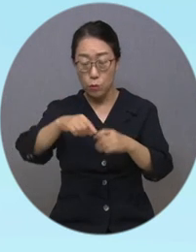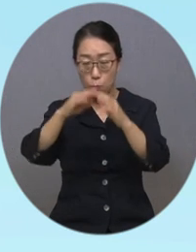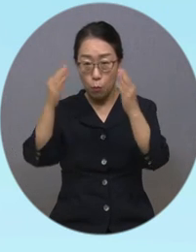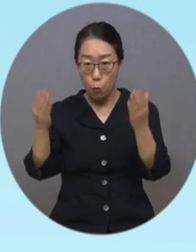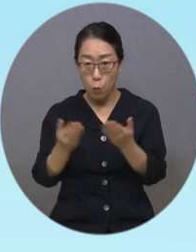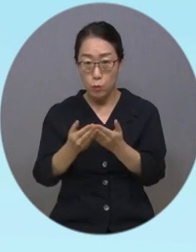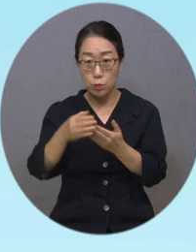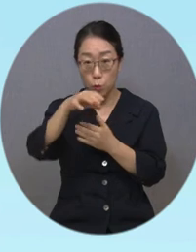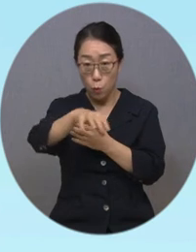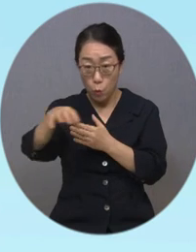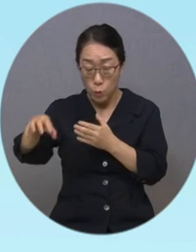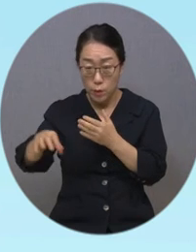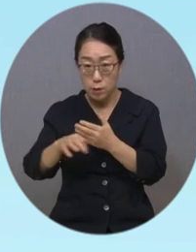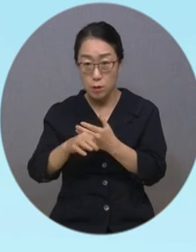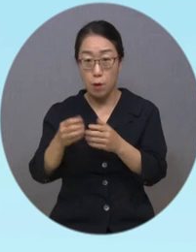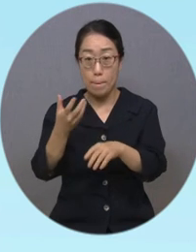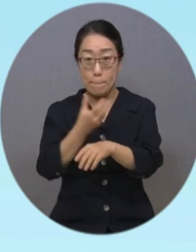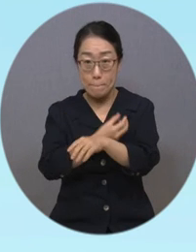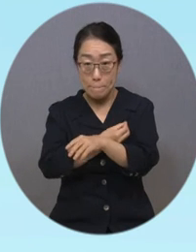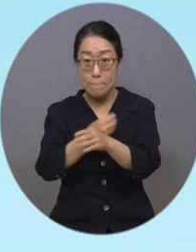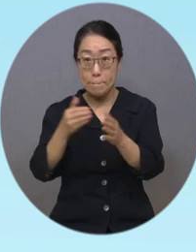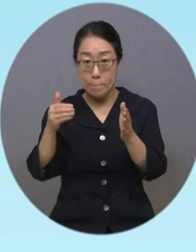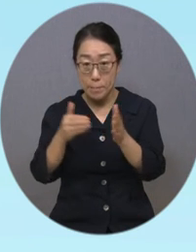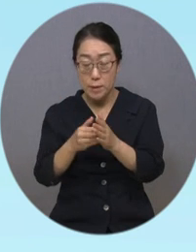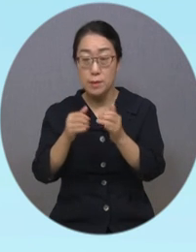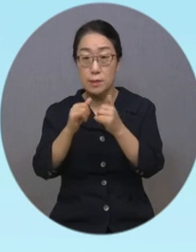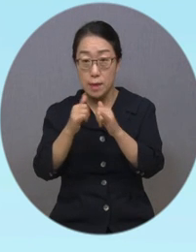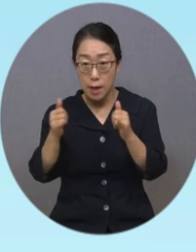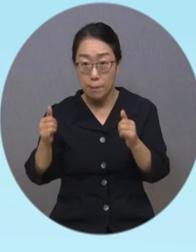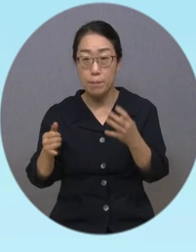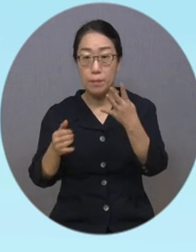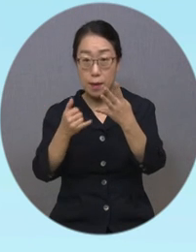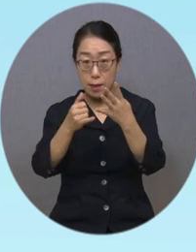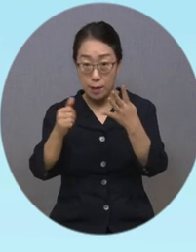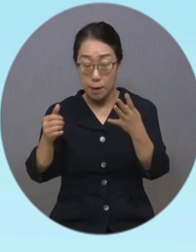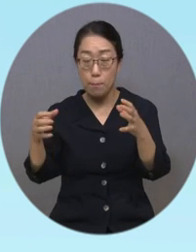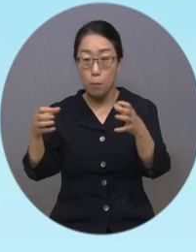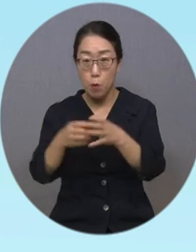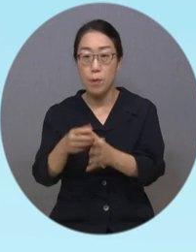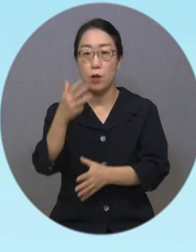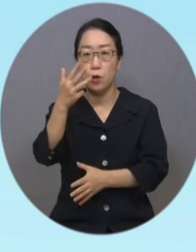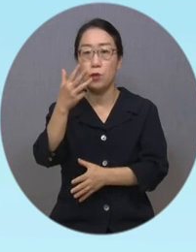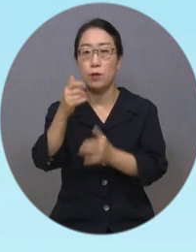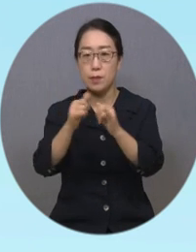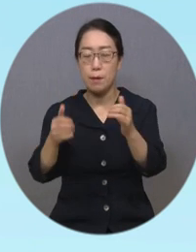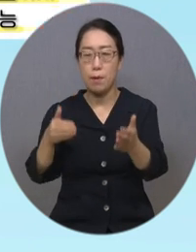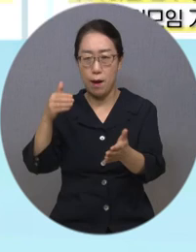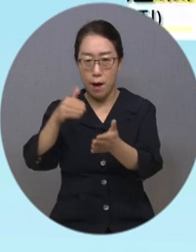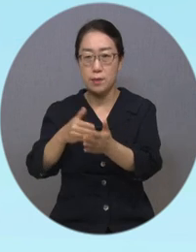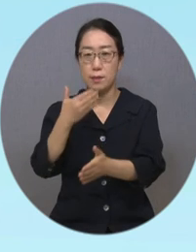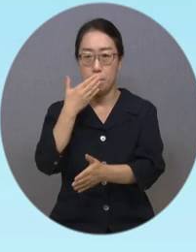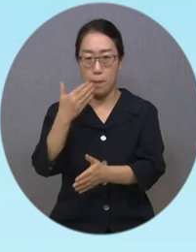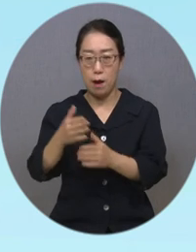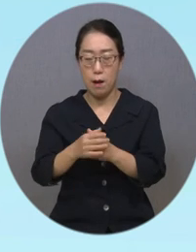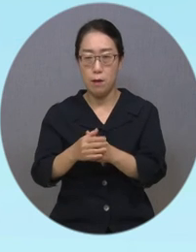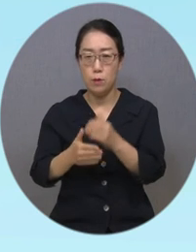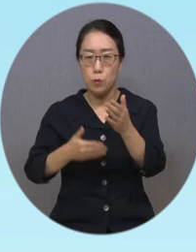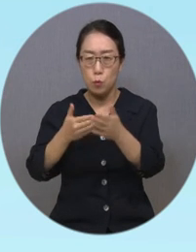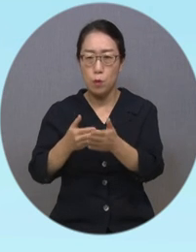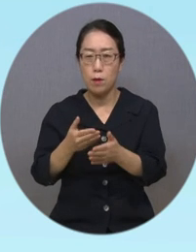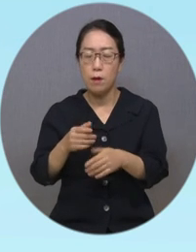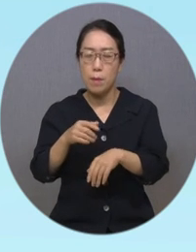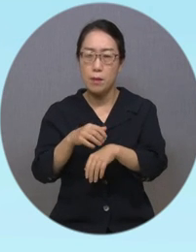시설에서 접종 완료 자 사인 을 포함 최대 8명까지 사적 모임이 가능하다 며 그동안 많은